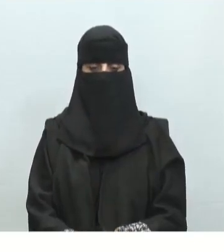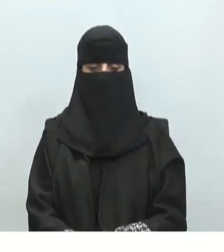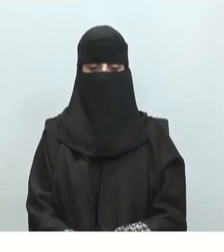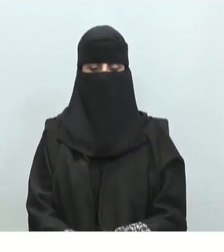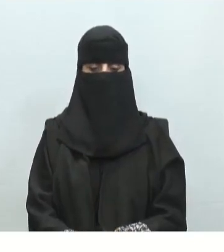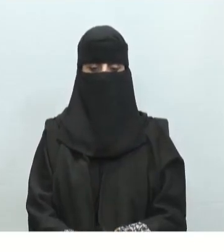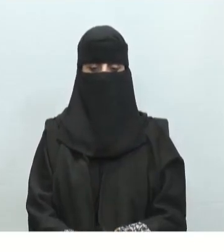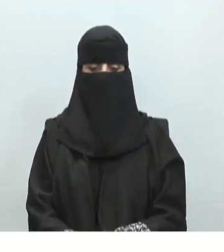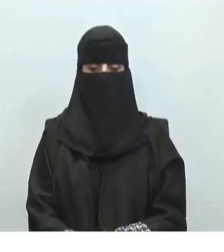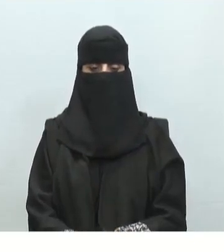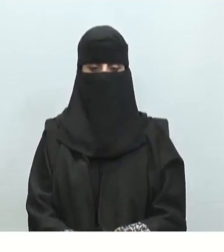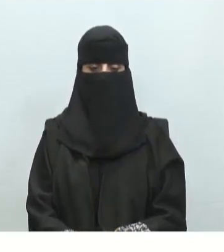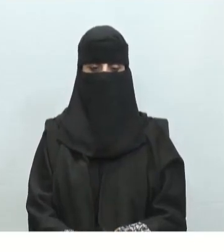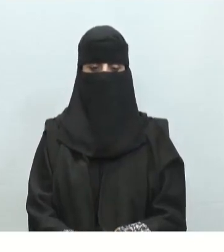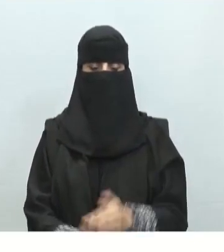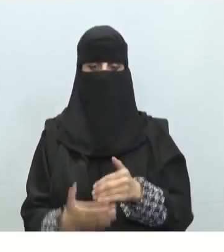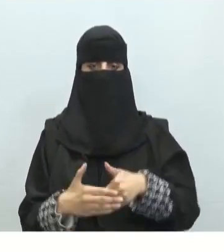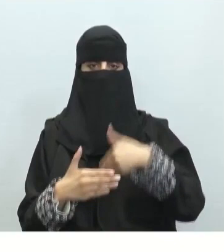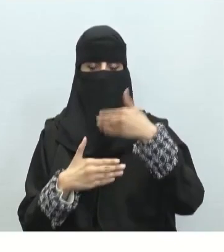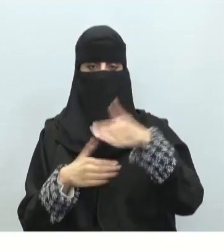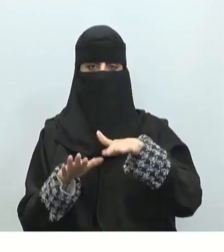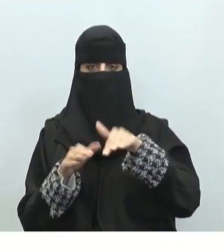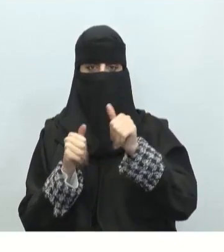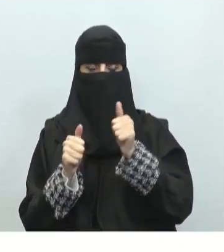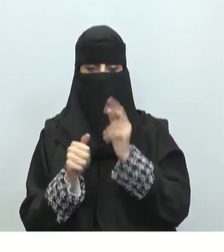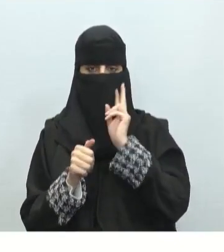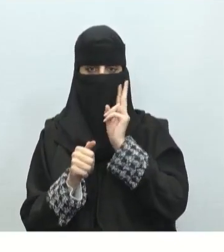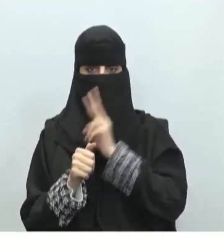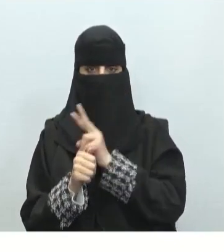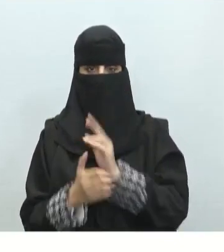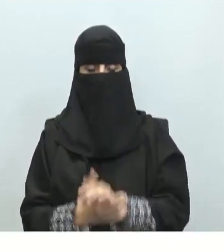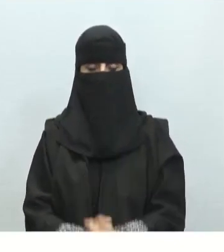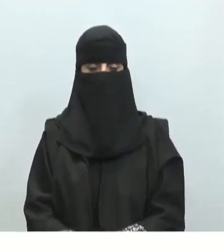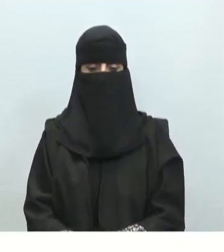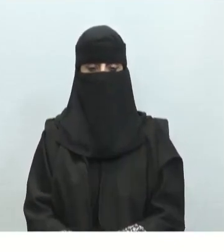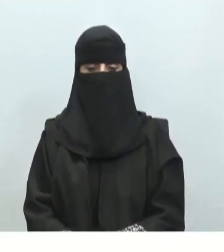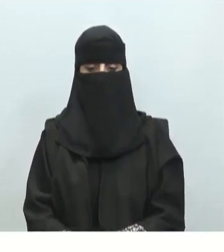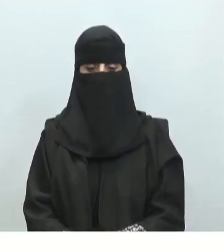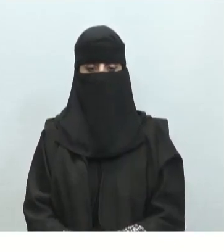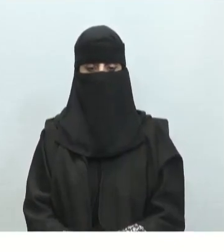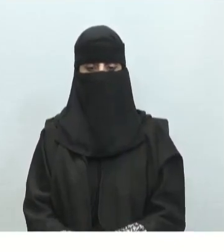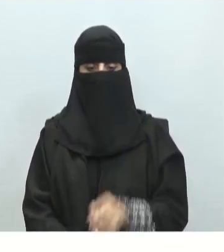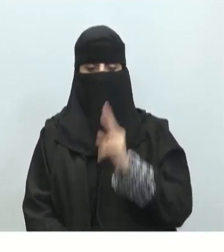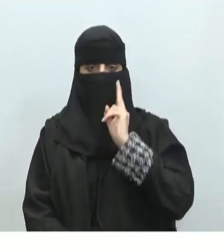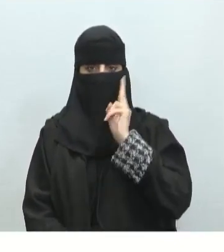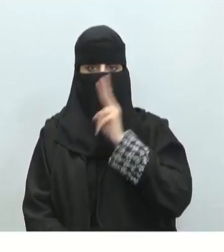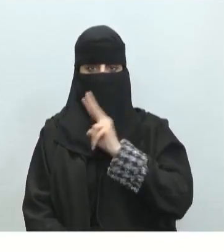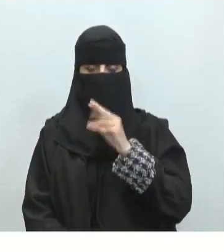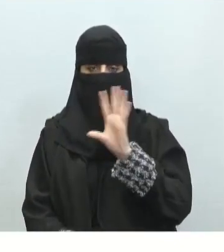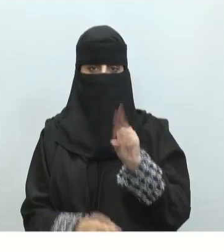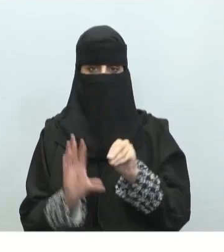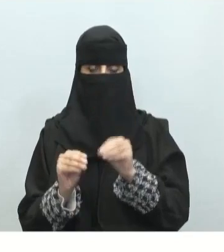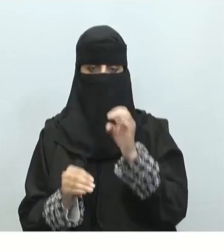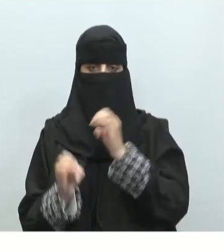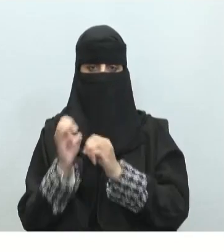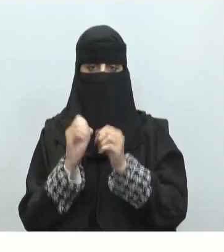فيكم بعد ان انتهينا ايها الابطال من كتابه الجمل نستعرض بعض الاجابات التي